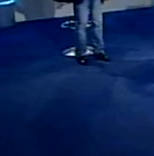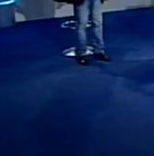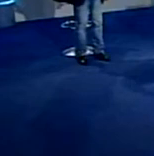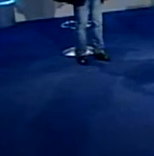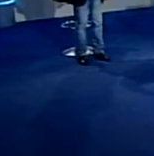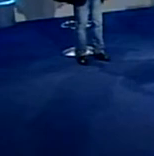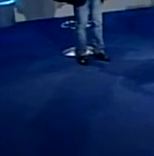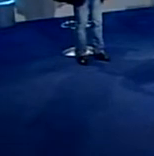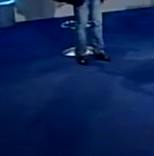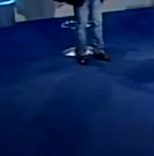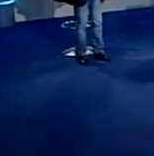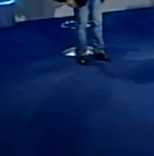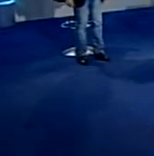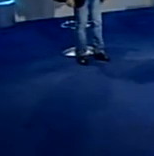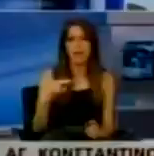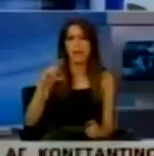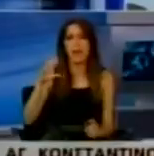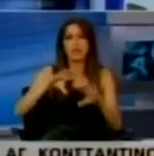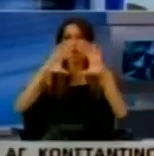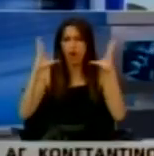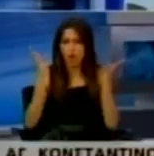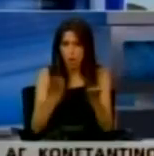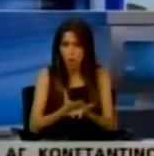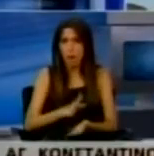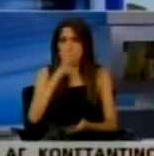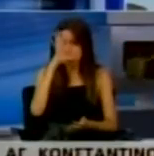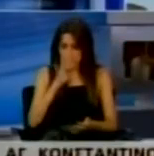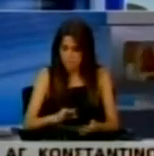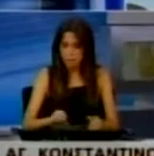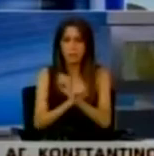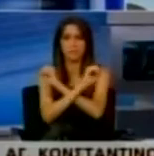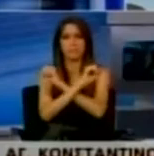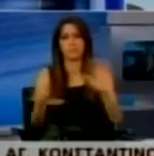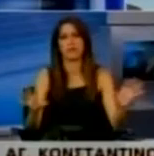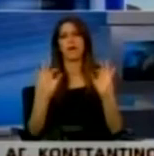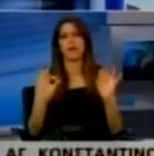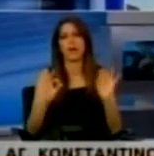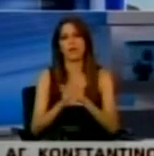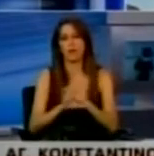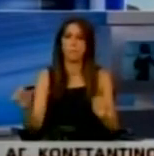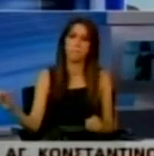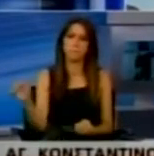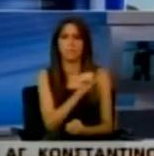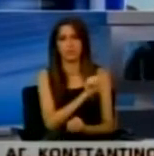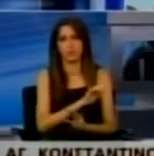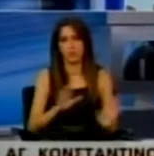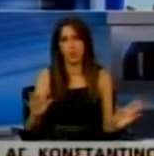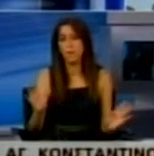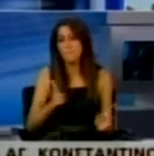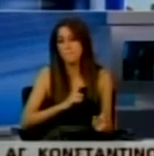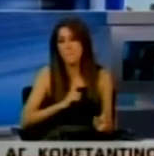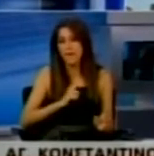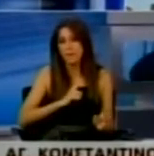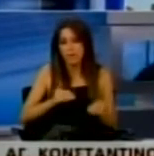Λάμπρο, σου ζητώ συγγνώμη, πάμε στο Φώτη Κουβέλη. Μια λειτουργία η οποία ανταποκρίνεται στον